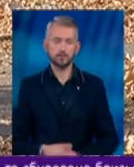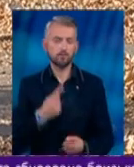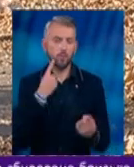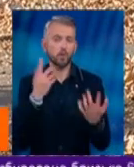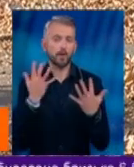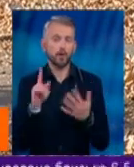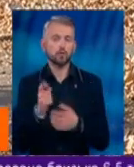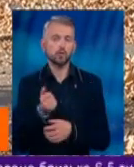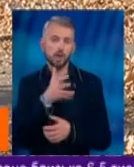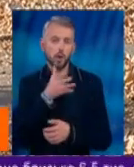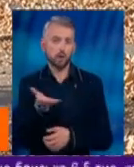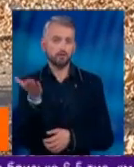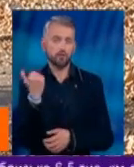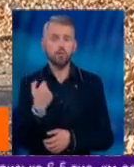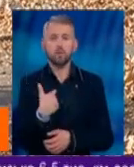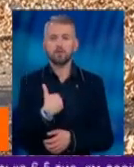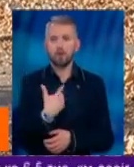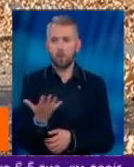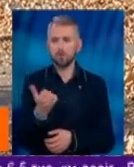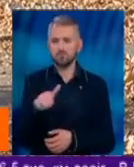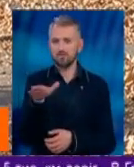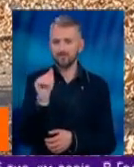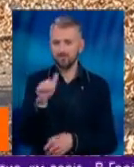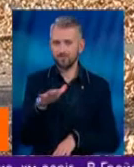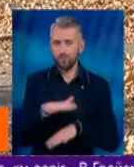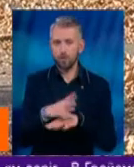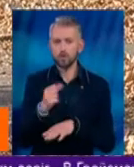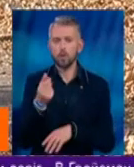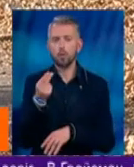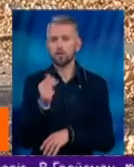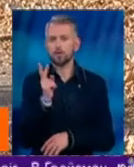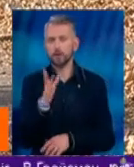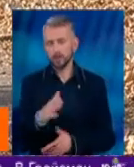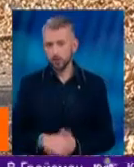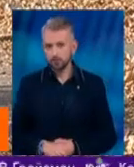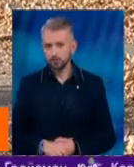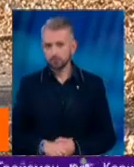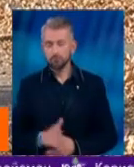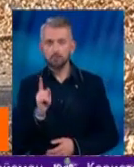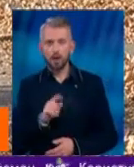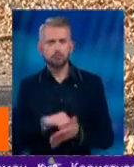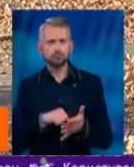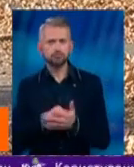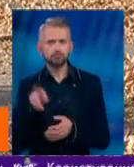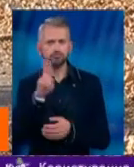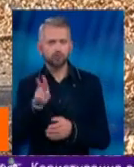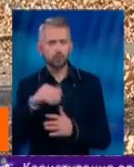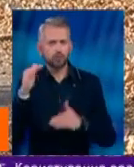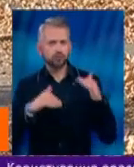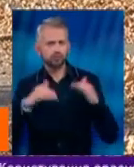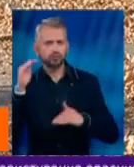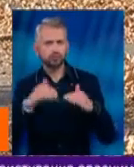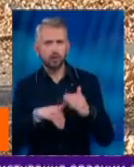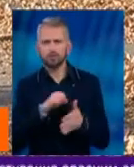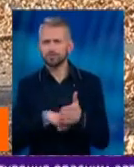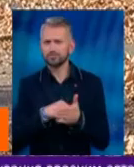Уявімо, що кілька років тому я отримала кредит в банку на купівлю квартири. Але через валютні коливання та в силу інших